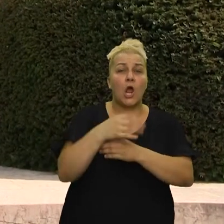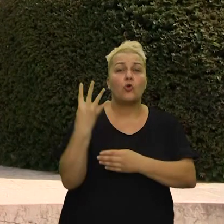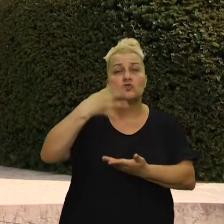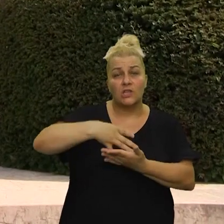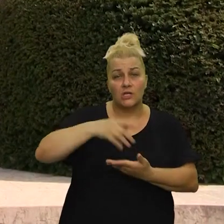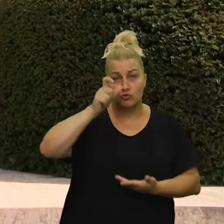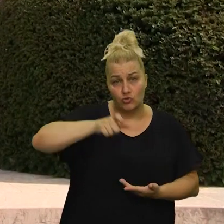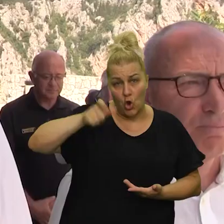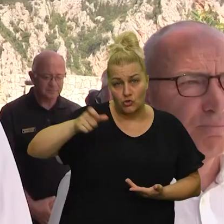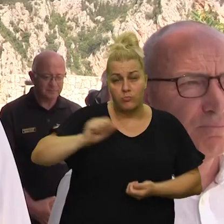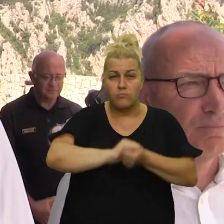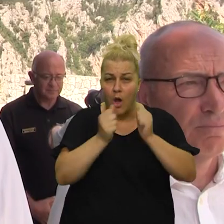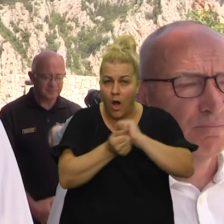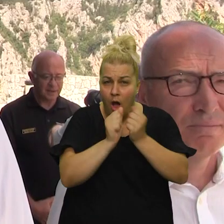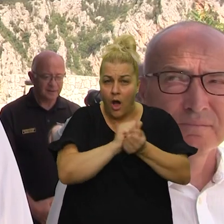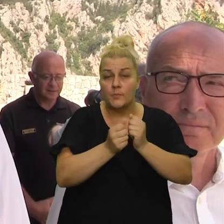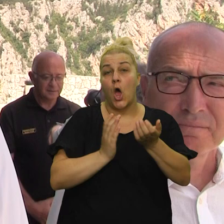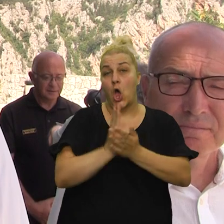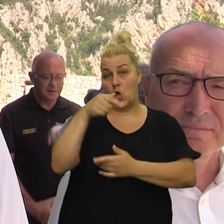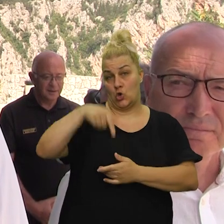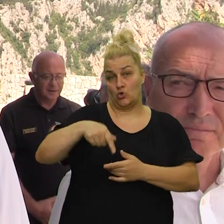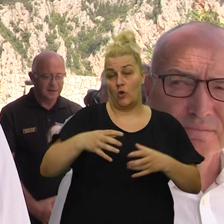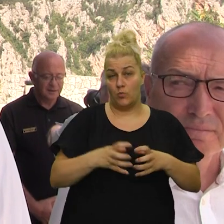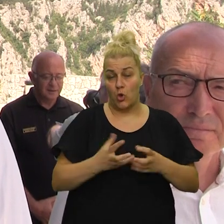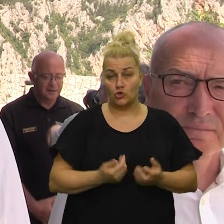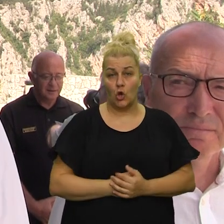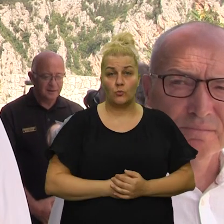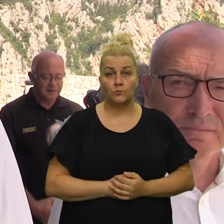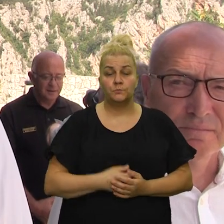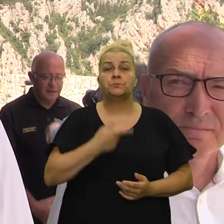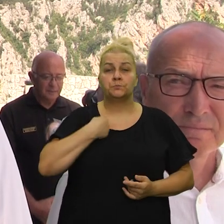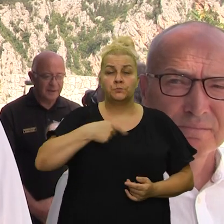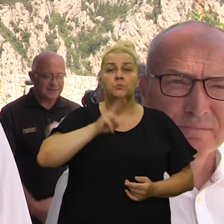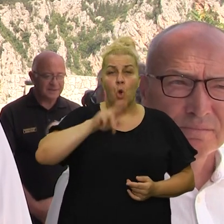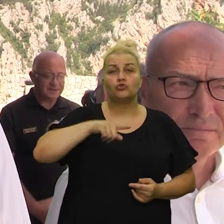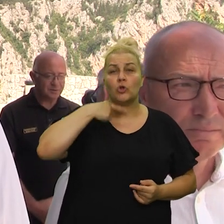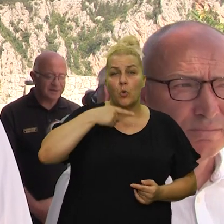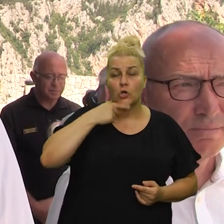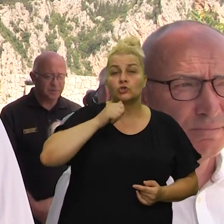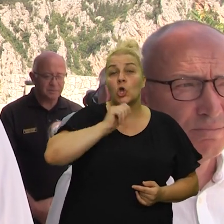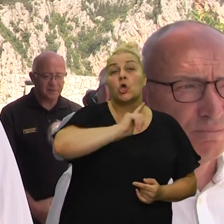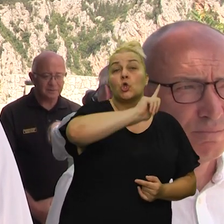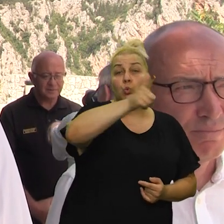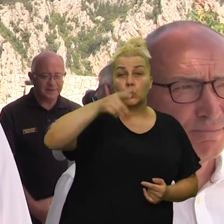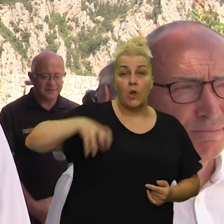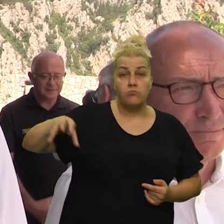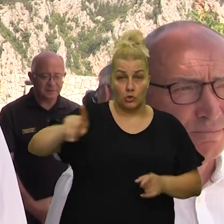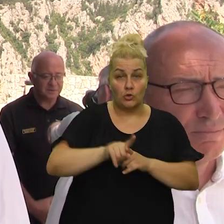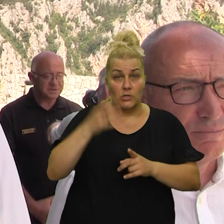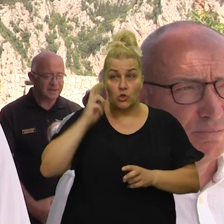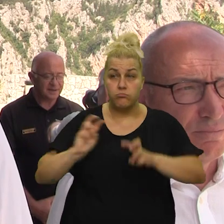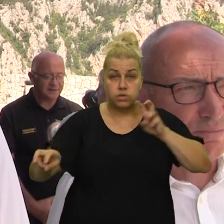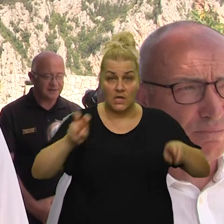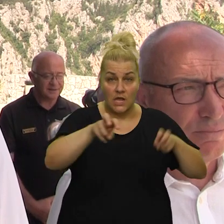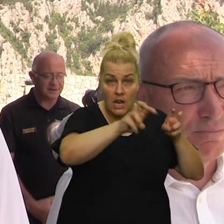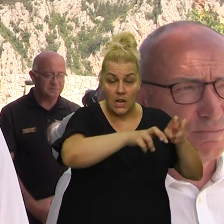4000 boraca koji su prošli kroz tu postrojbu. Možemo govoriti i druge postrojbe i